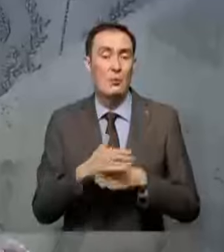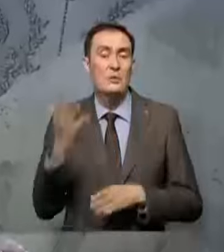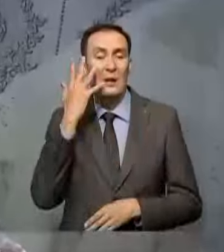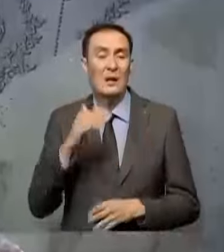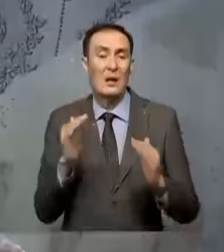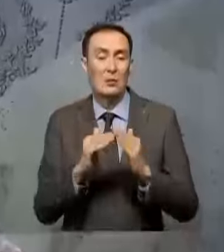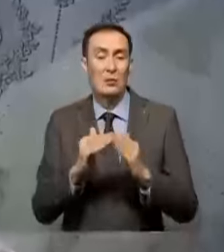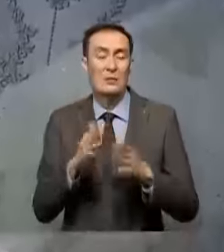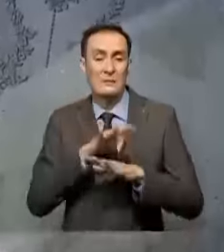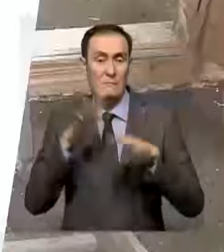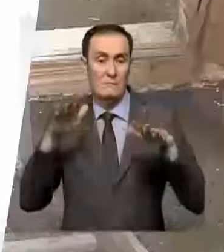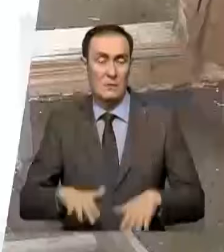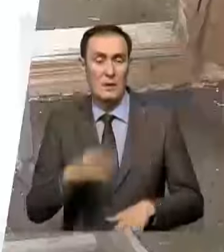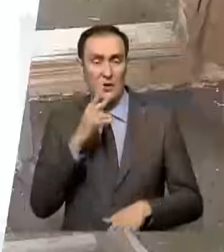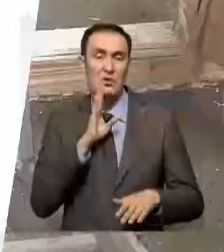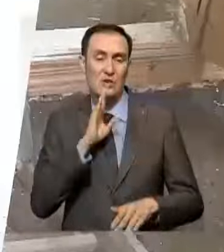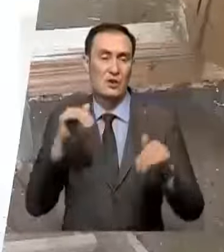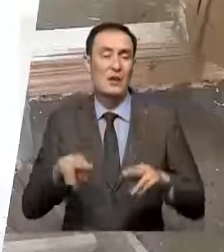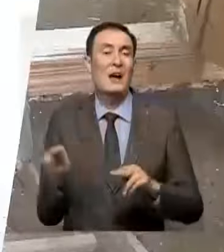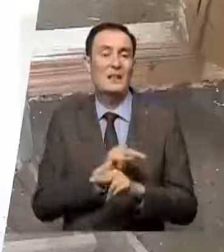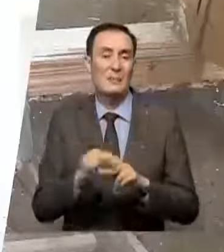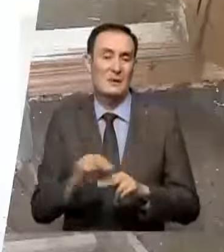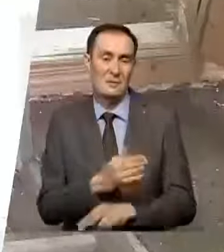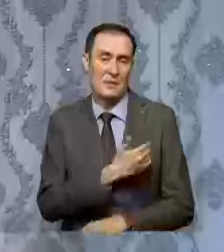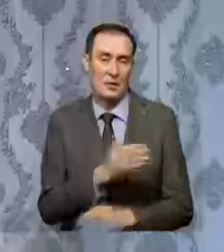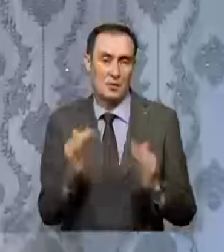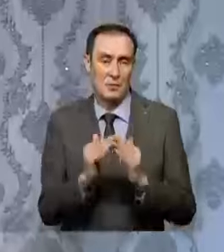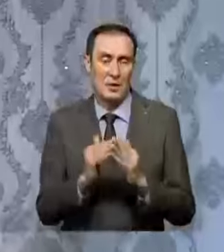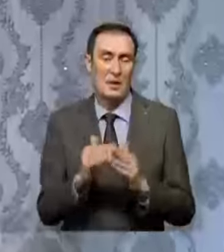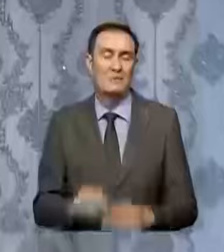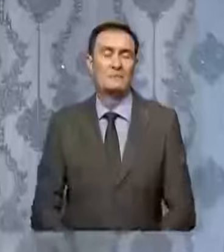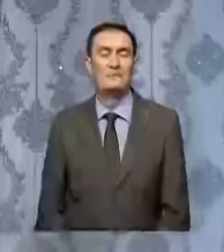как вода отступила, женщина решила отремонтировать жилье.